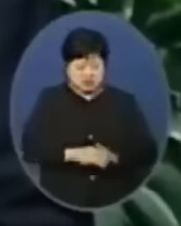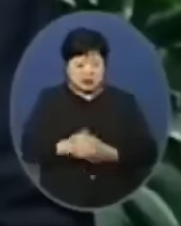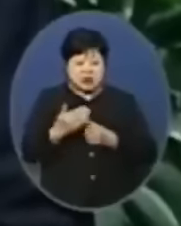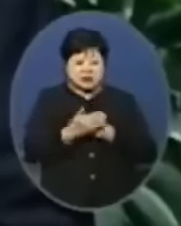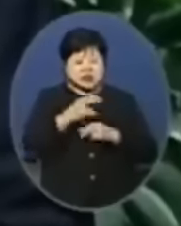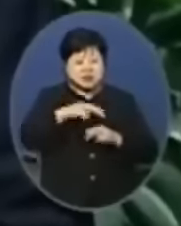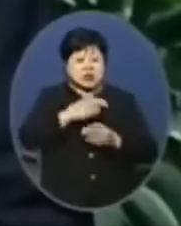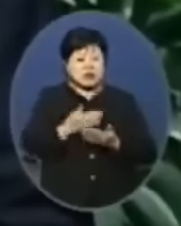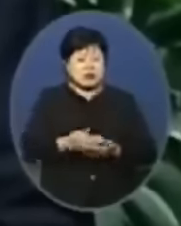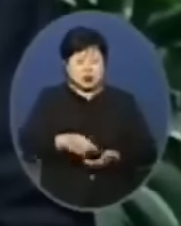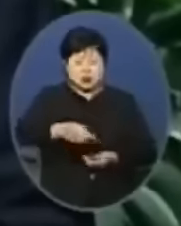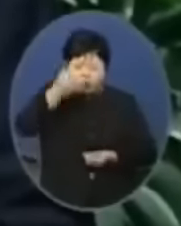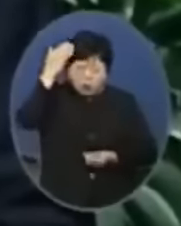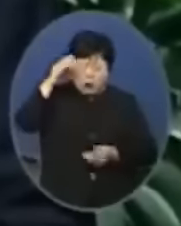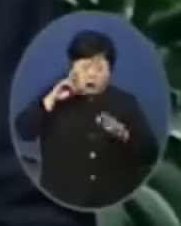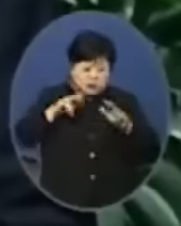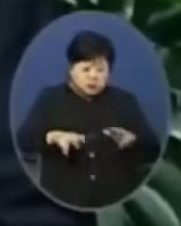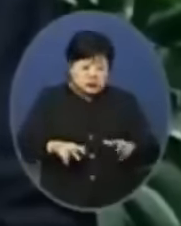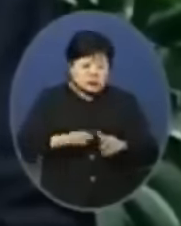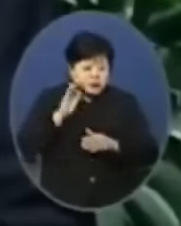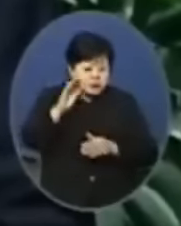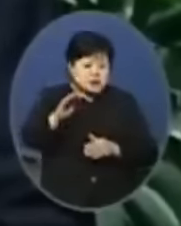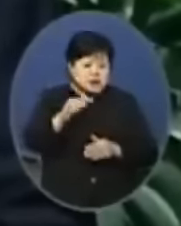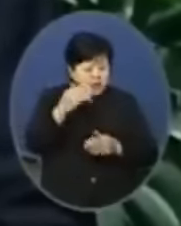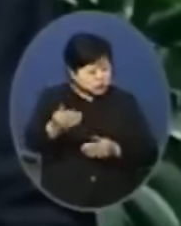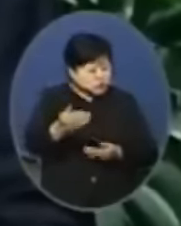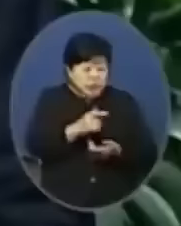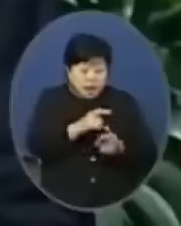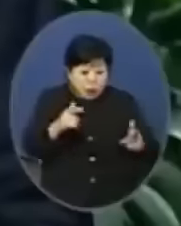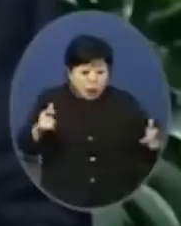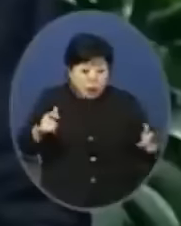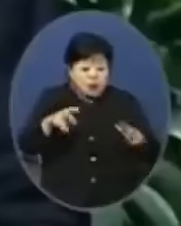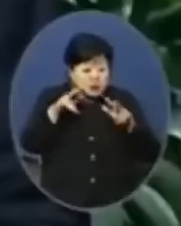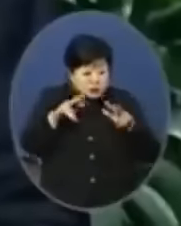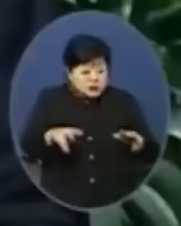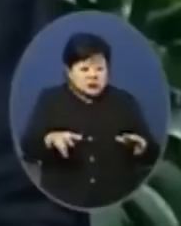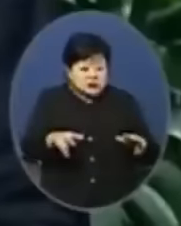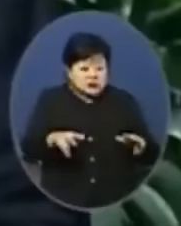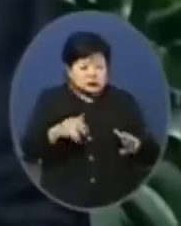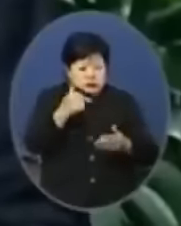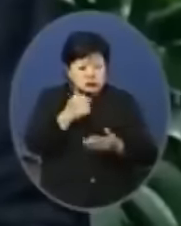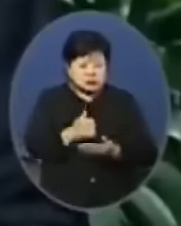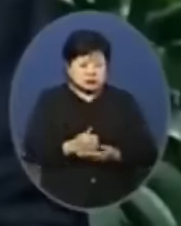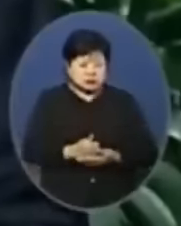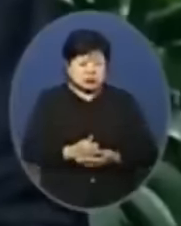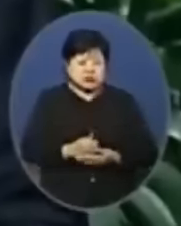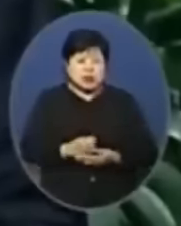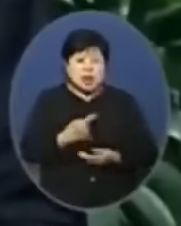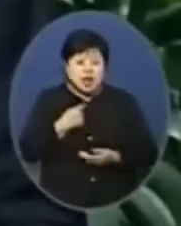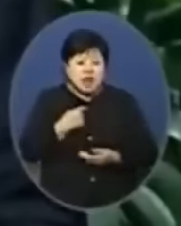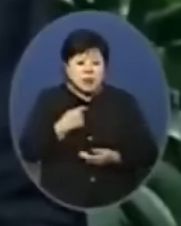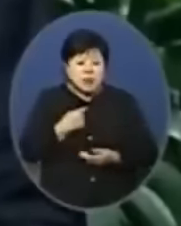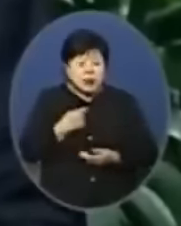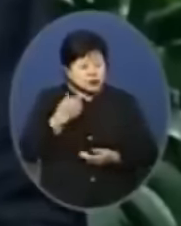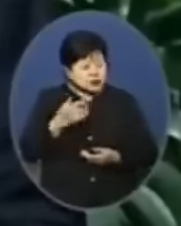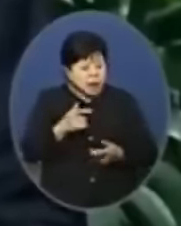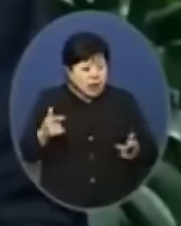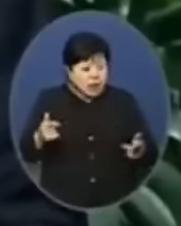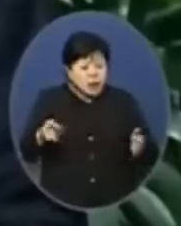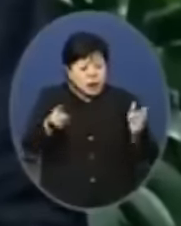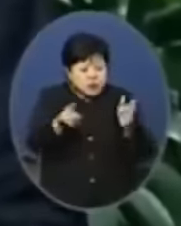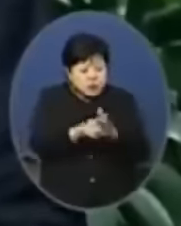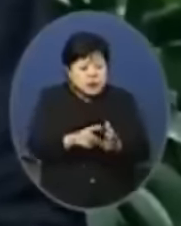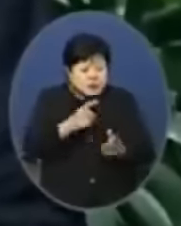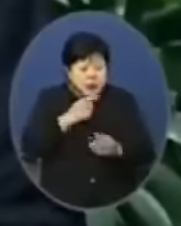은혜의 선물은 과거와 현재와 미래를 묻지 않습니다. 내가 얼마나 죄를 지었는가 묻지 않습니다. 오직